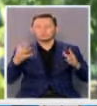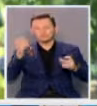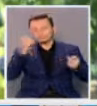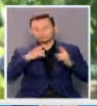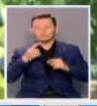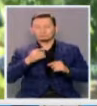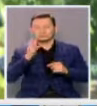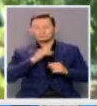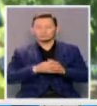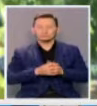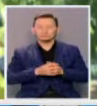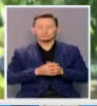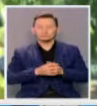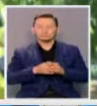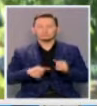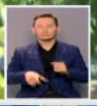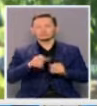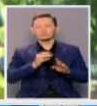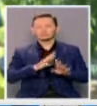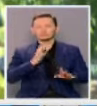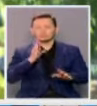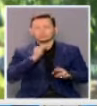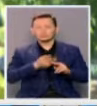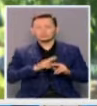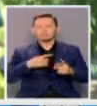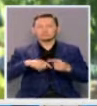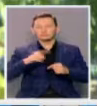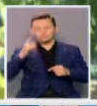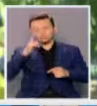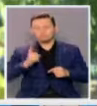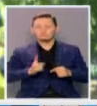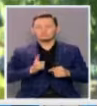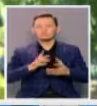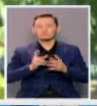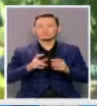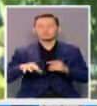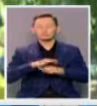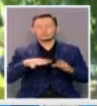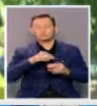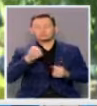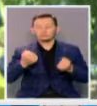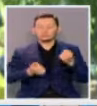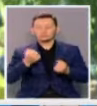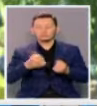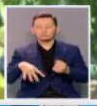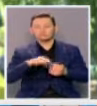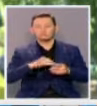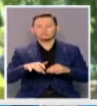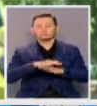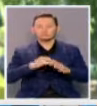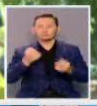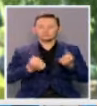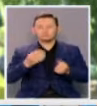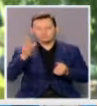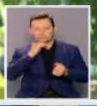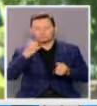узнаваем при дорожных движениях. И мы надеемся, все наши горожане и водители всех